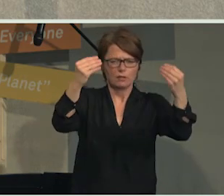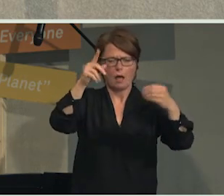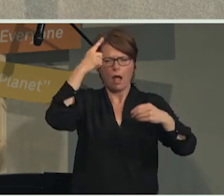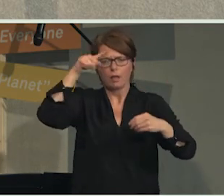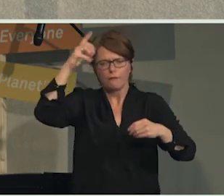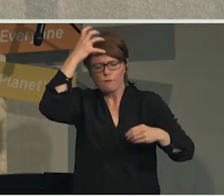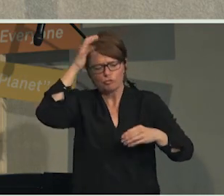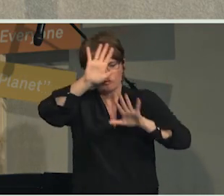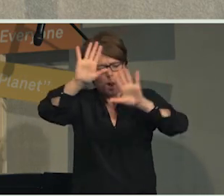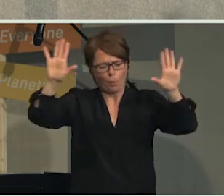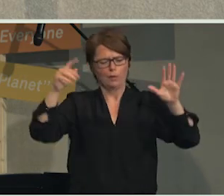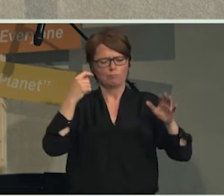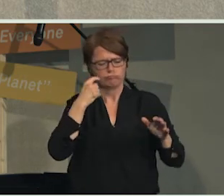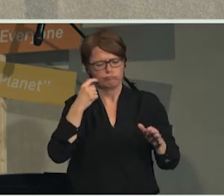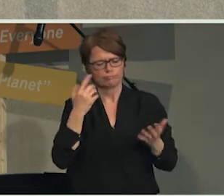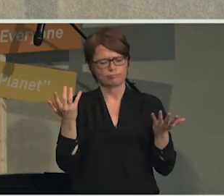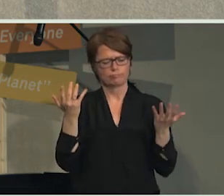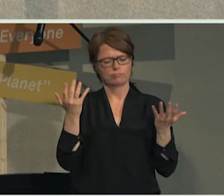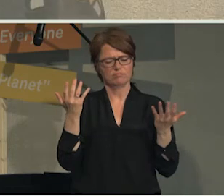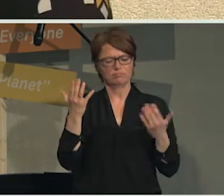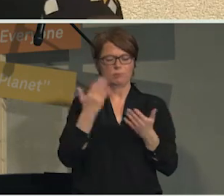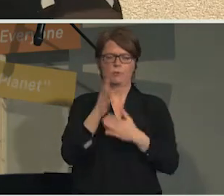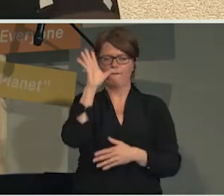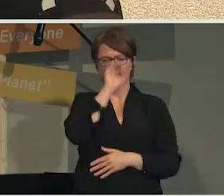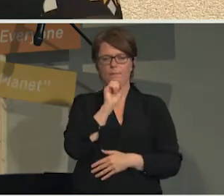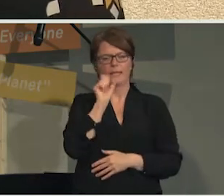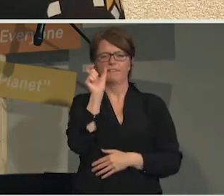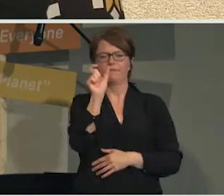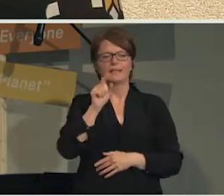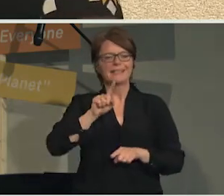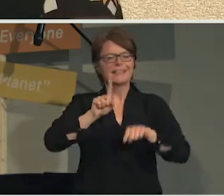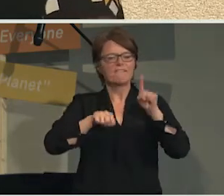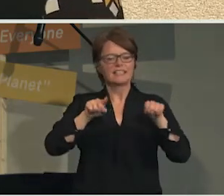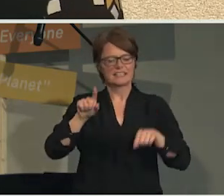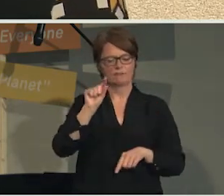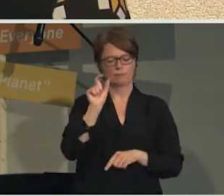der Repräsentation begreift, anstatt Rassismus